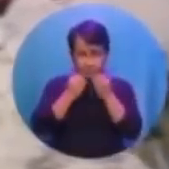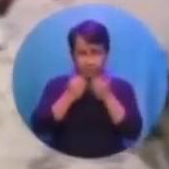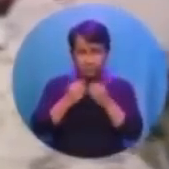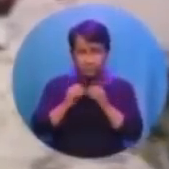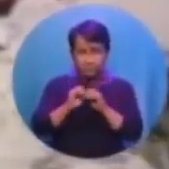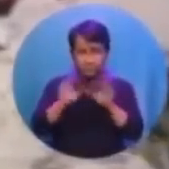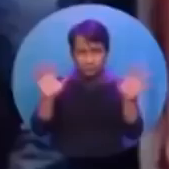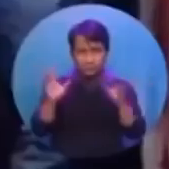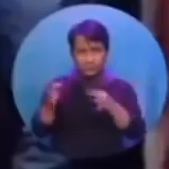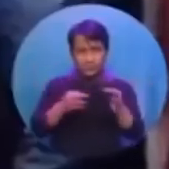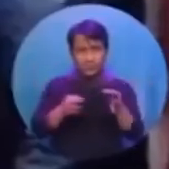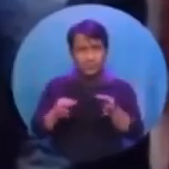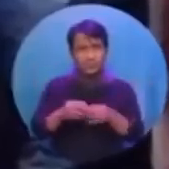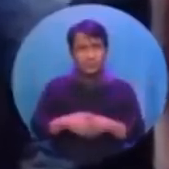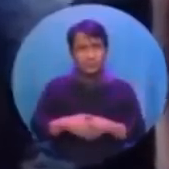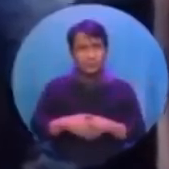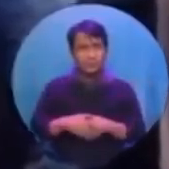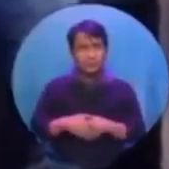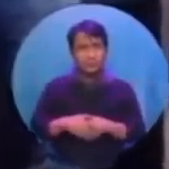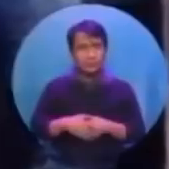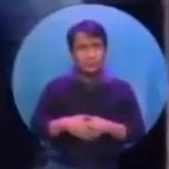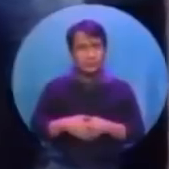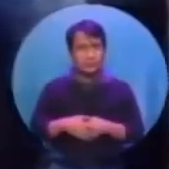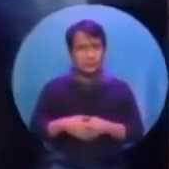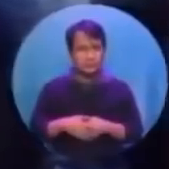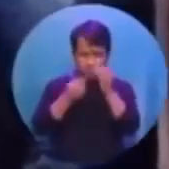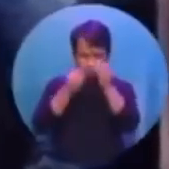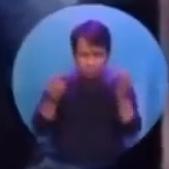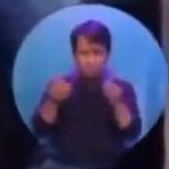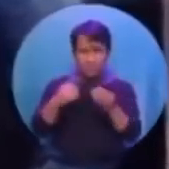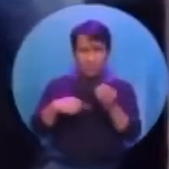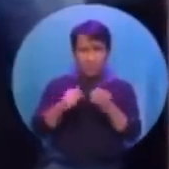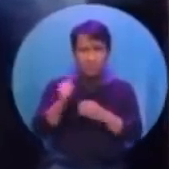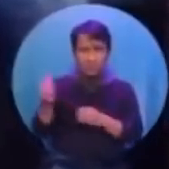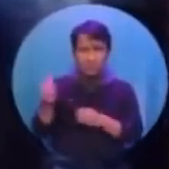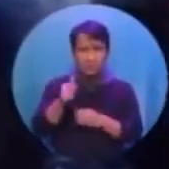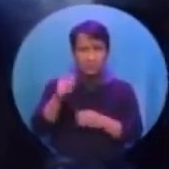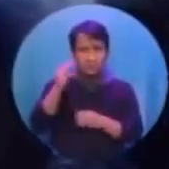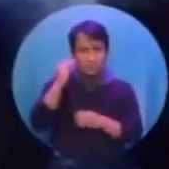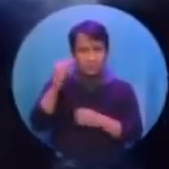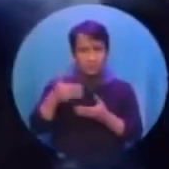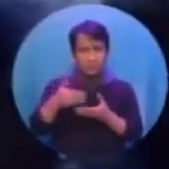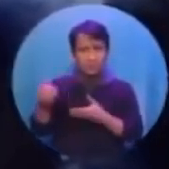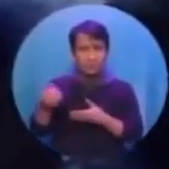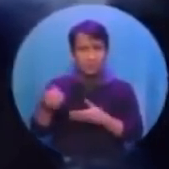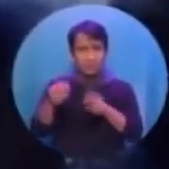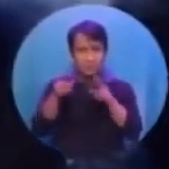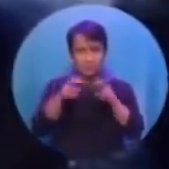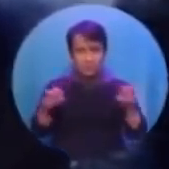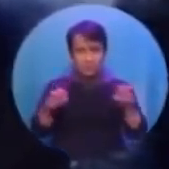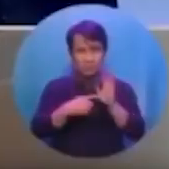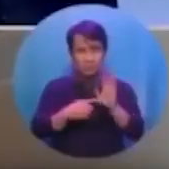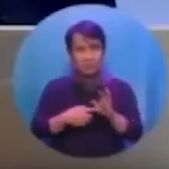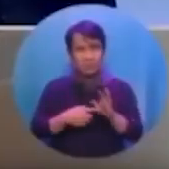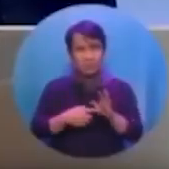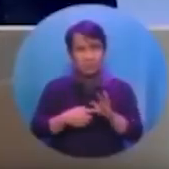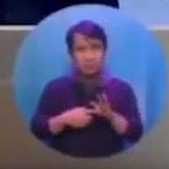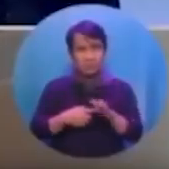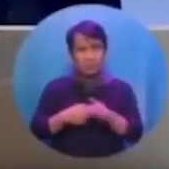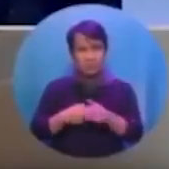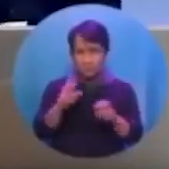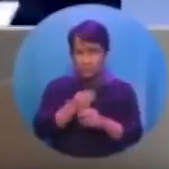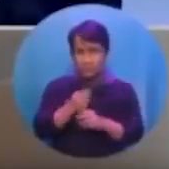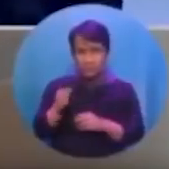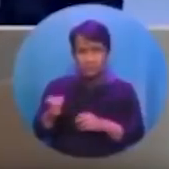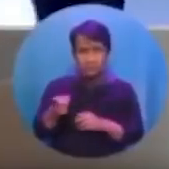kitang-kita, very clear. Siguro ito na isubmit na natin sa PNP. Sige, Major, I'll let you go. So, pakimbisigal ang Major, and